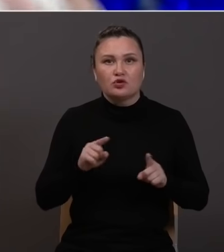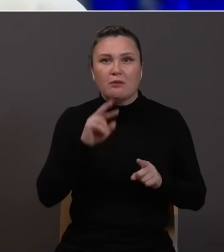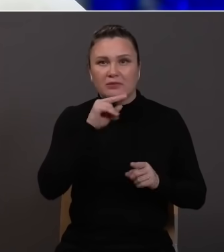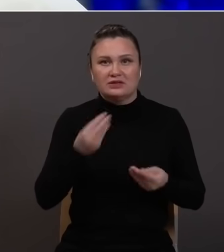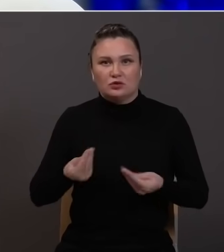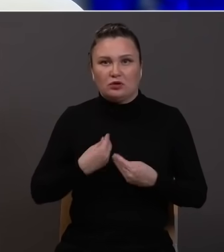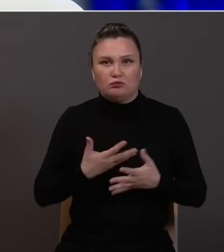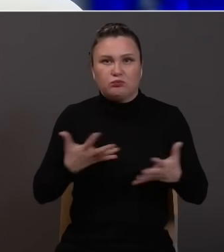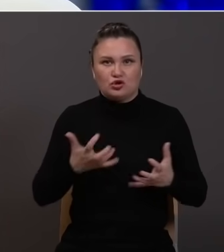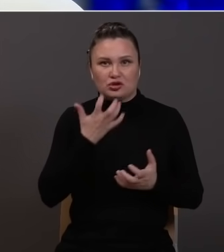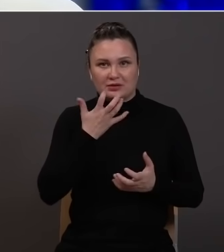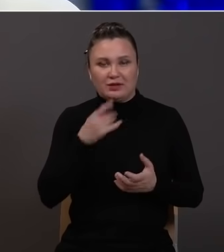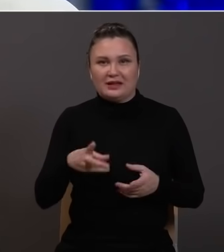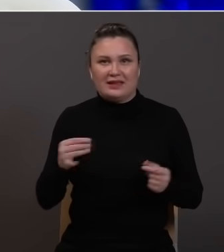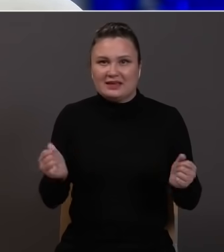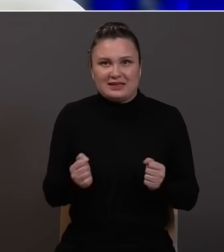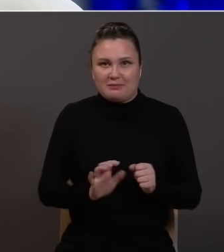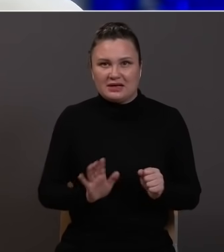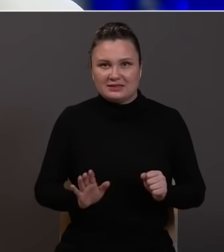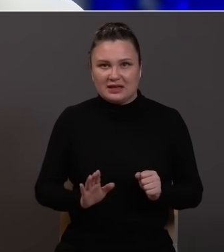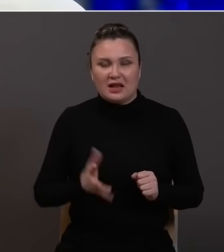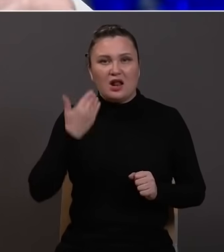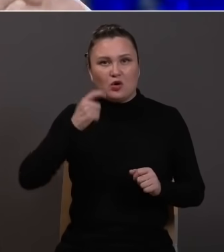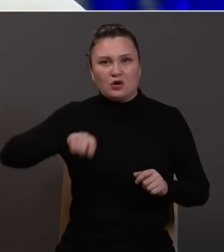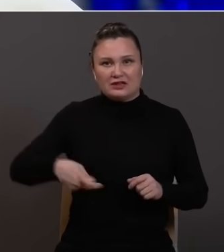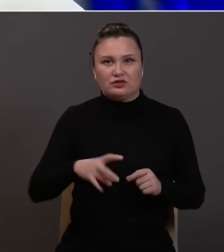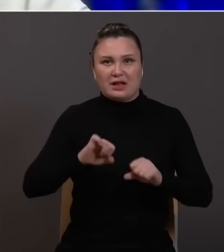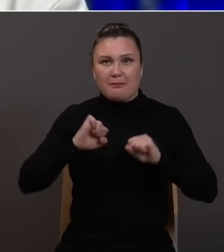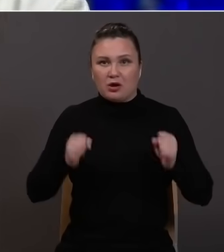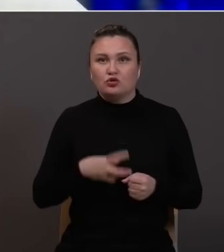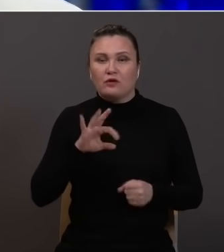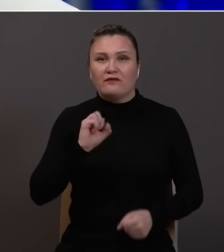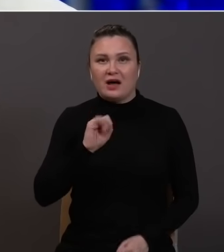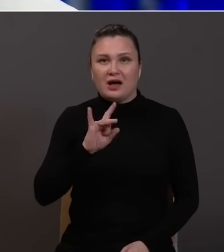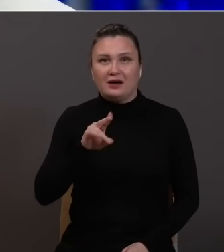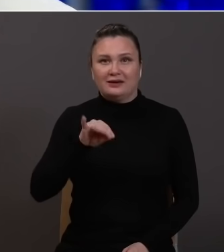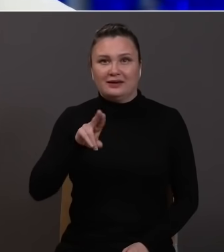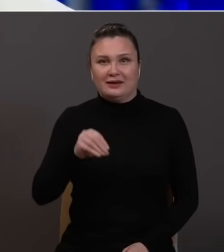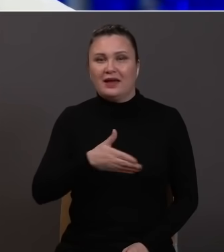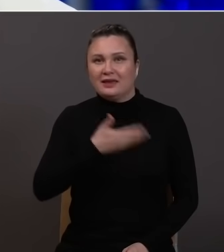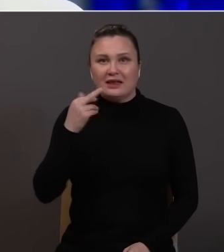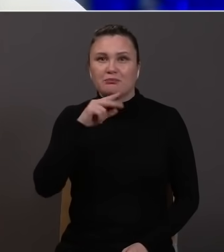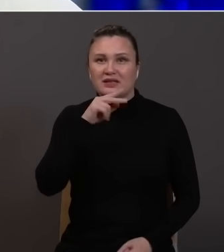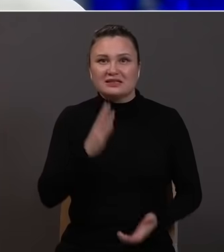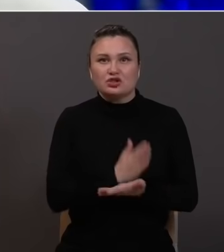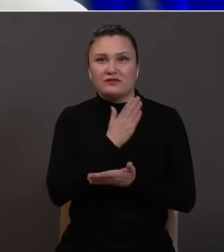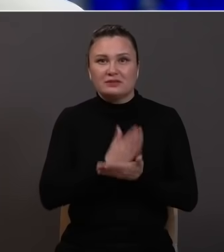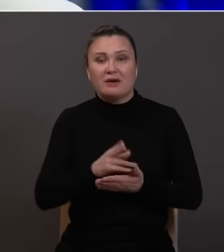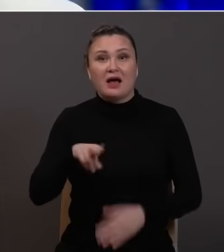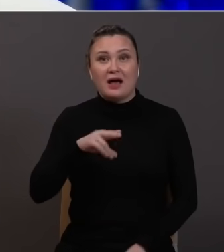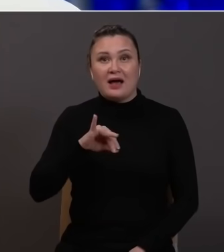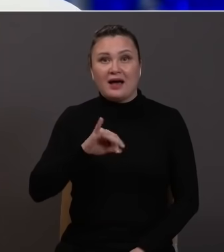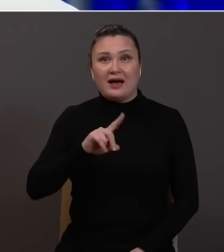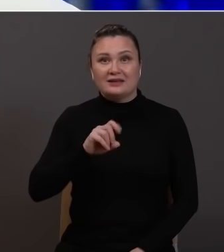бензин дает гораздо больше тепла, и она не замерзает, легко заводится на морозе, но... В Арктике нету бензина от слова совсем. А дизеля в